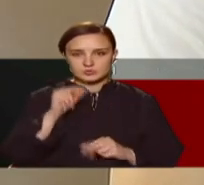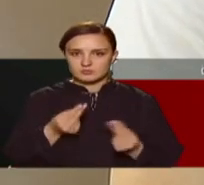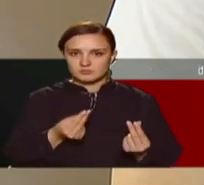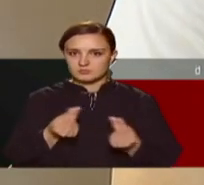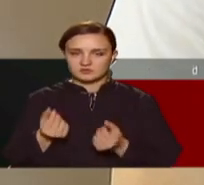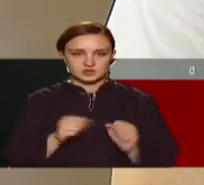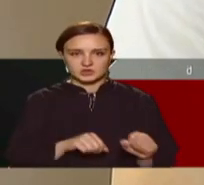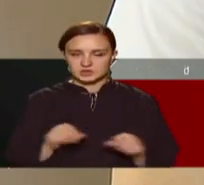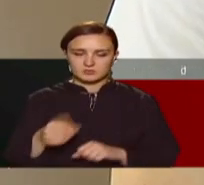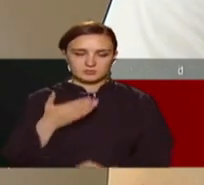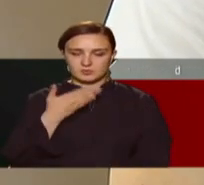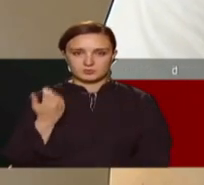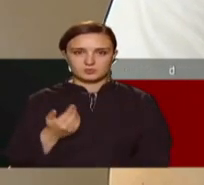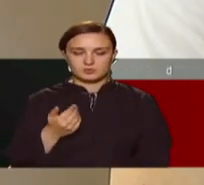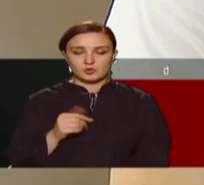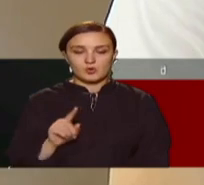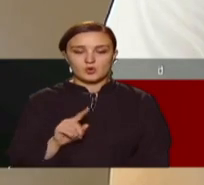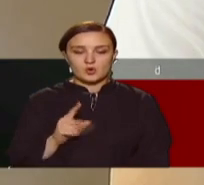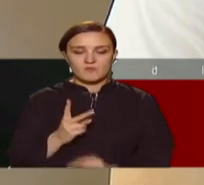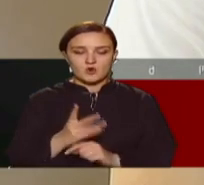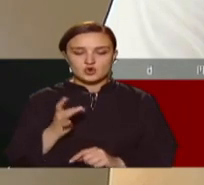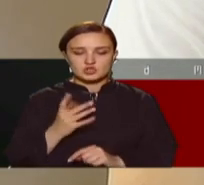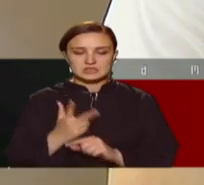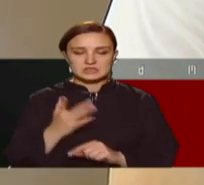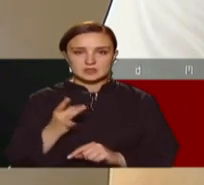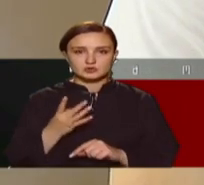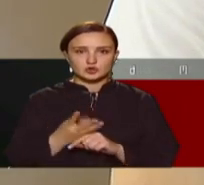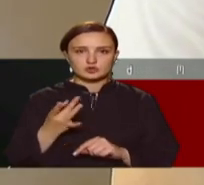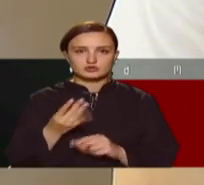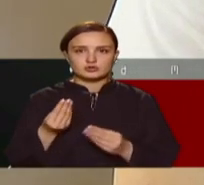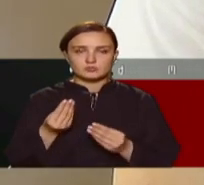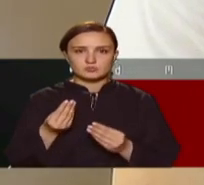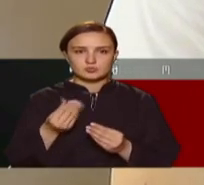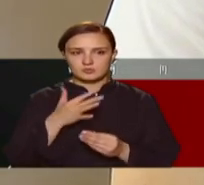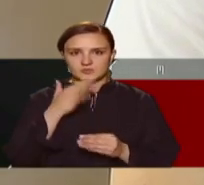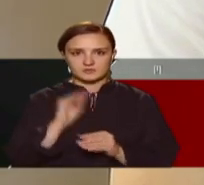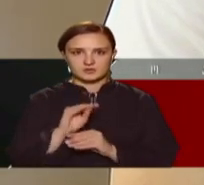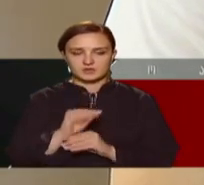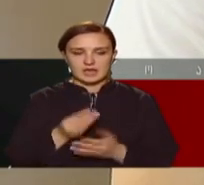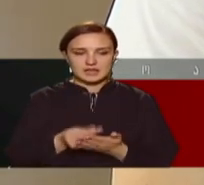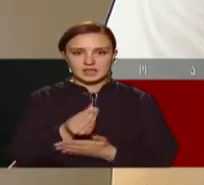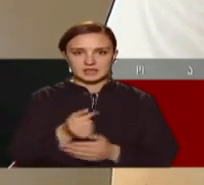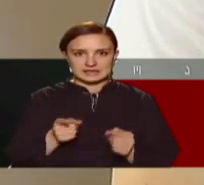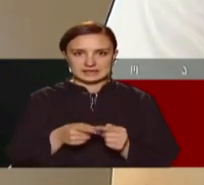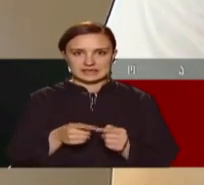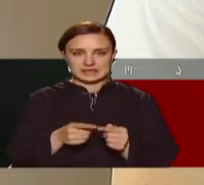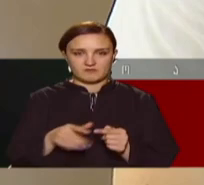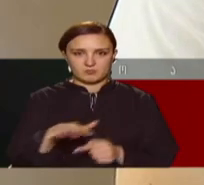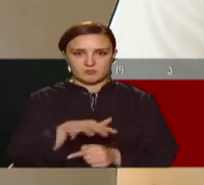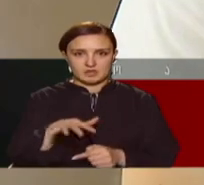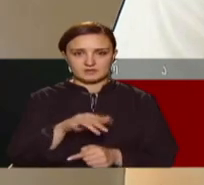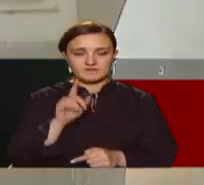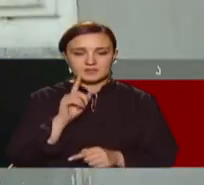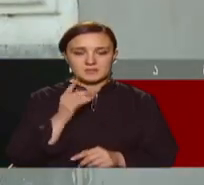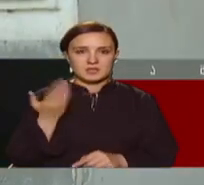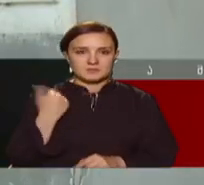მატერიალური შესაძლებლობა, რომ ორჯერ, სამჯერ და ოთხჯერ უფრო მეტი თანხა გადაიხადონ საქირაობელ ფარჩში, ვიდრე